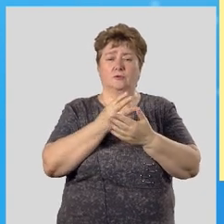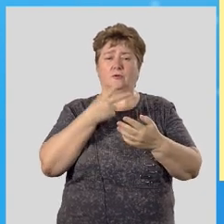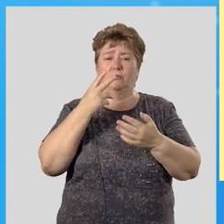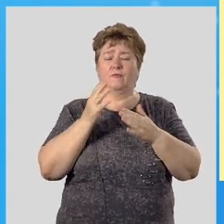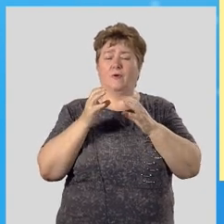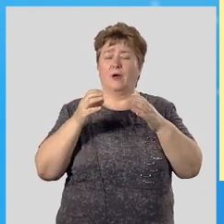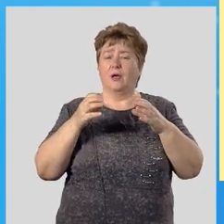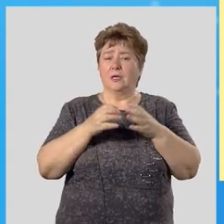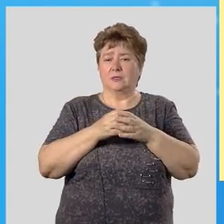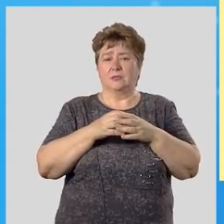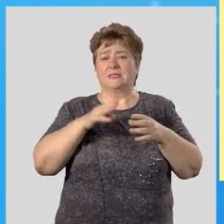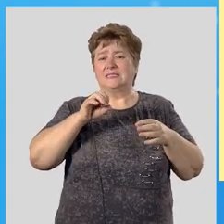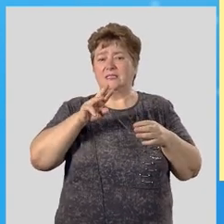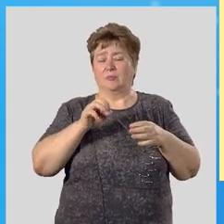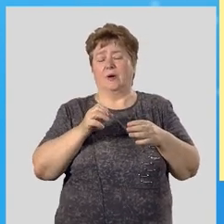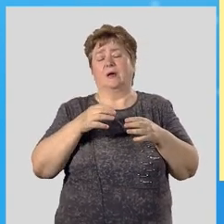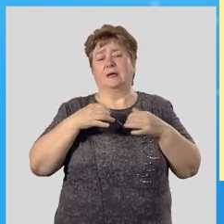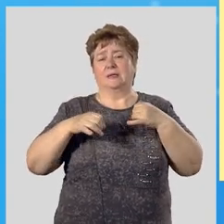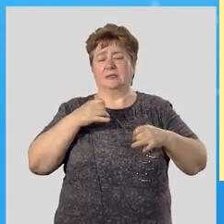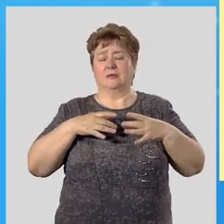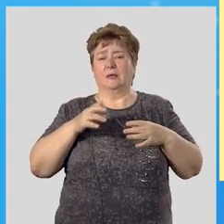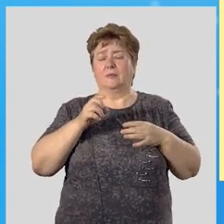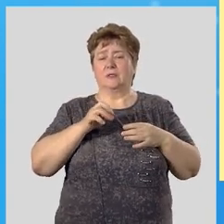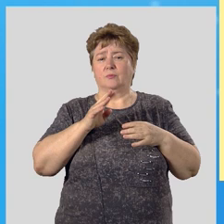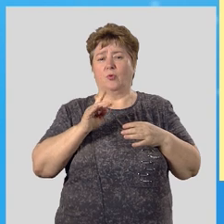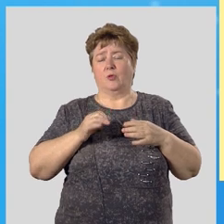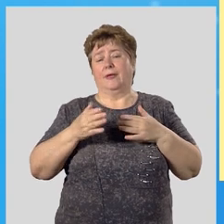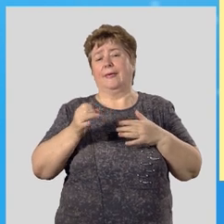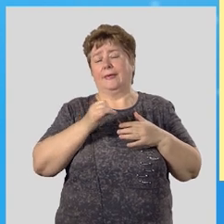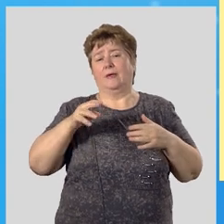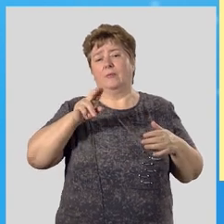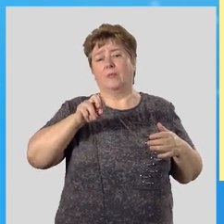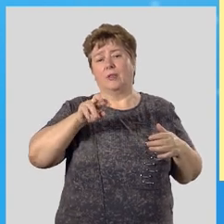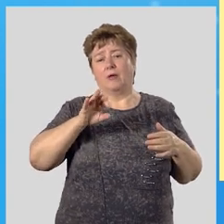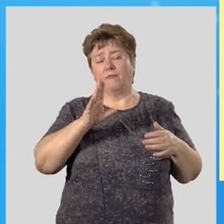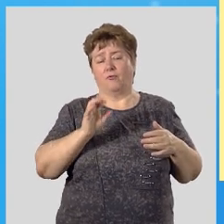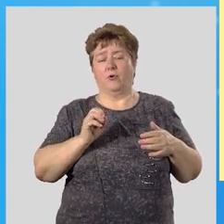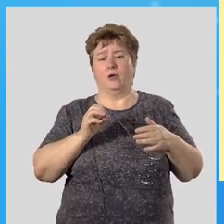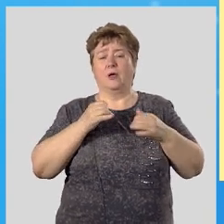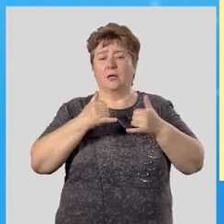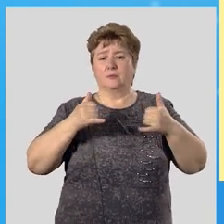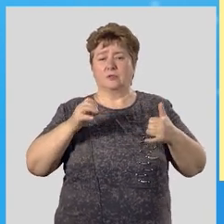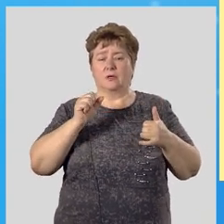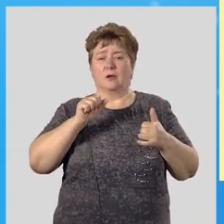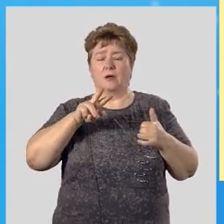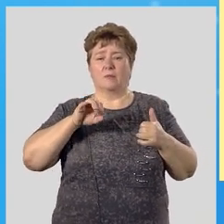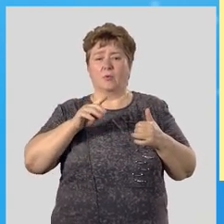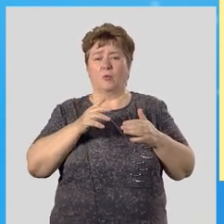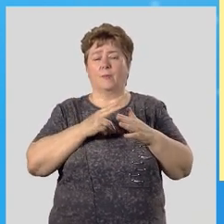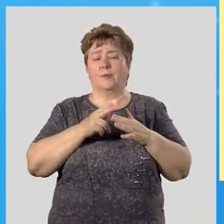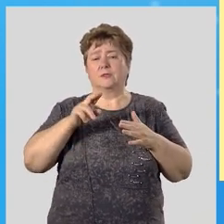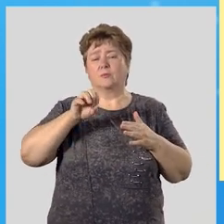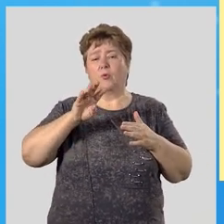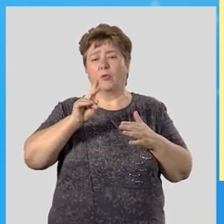два типа размножения – бесполое и половое. Размножается амеба